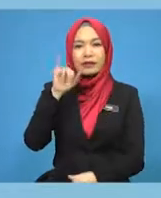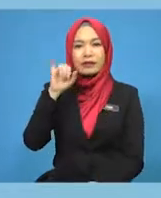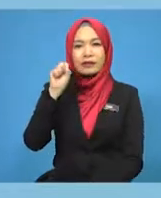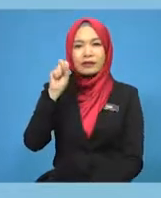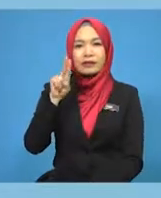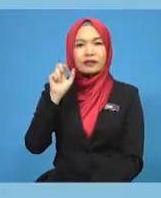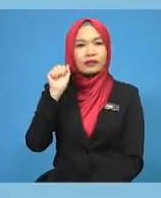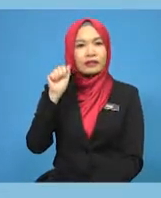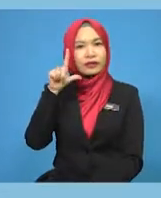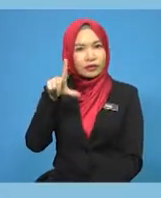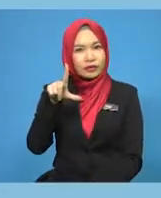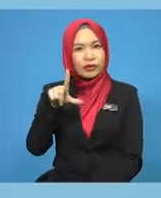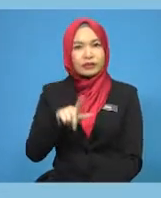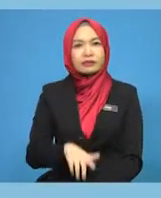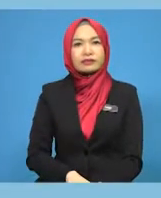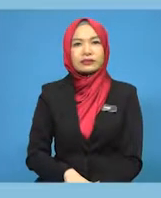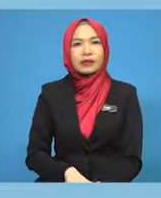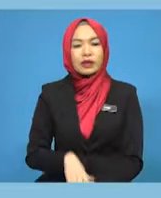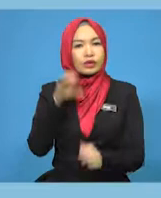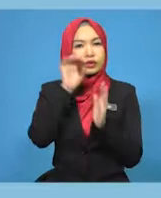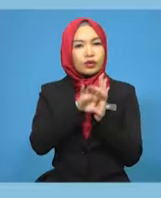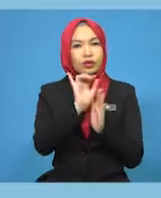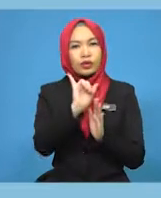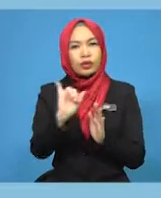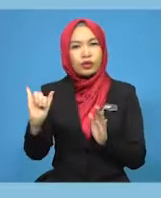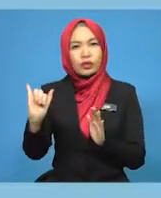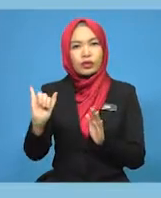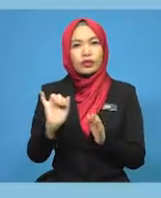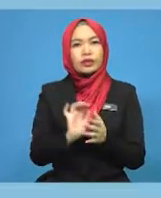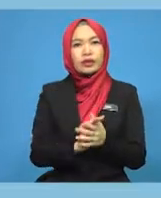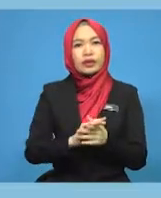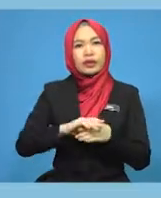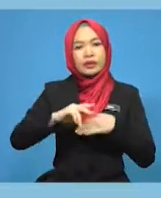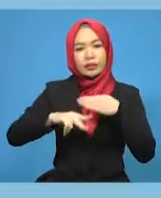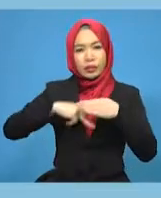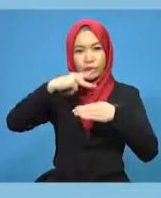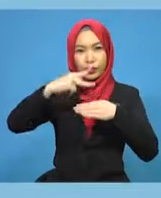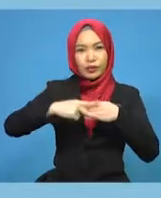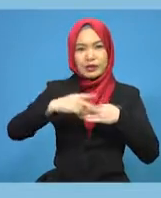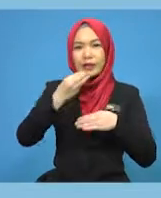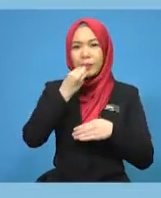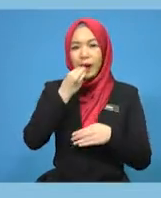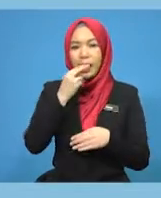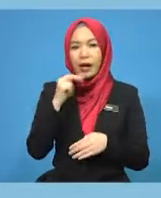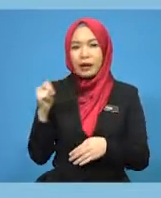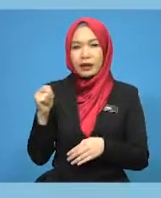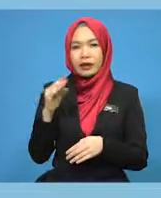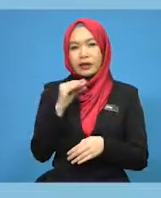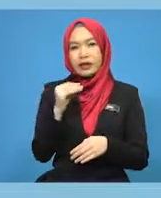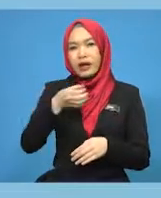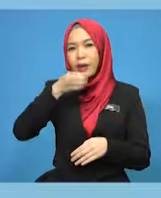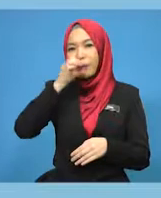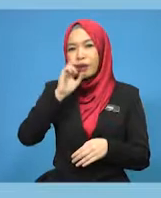membeli. Contohnya, kita dapat lihat pada pembungkusan seperti biskut, minuman, makanan segera dan lain-lain, yang